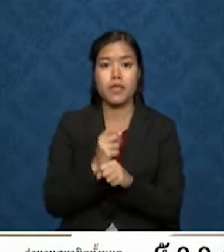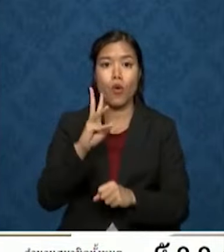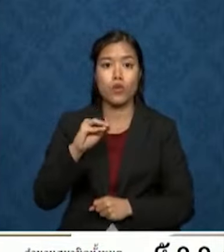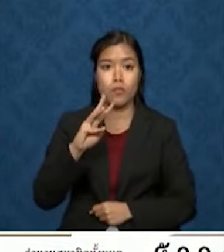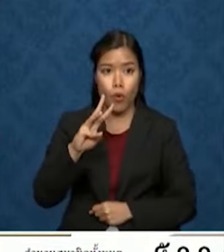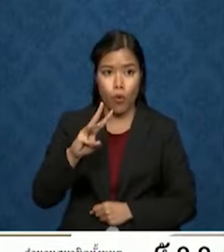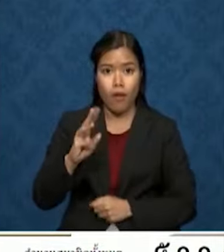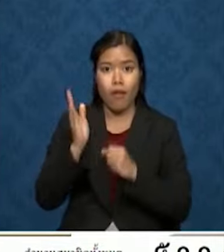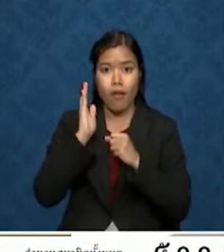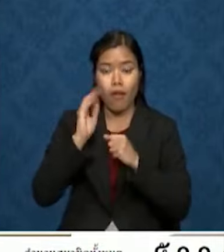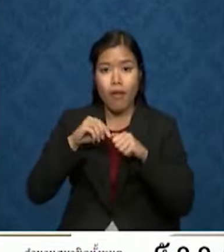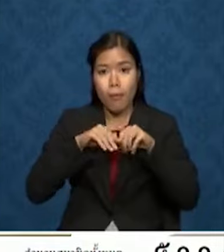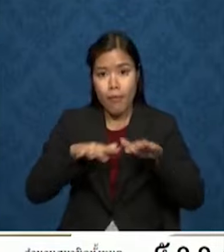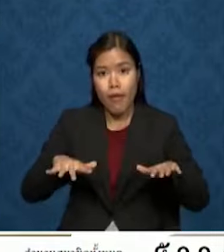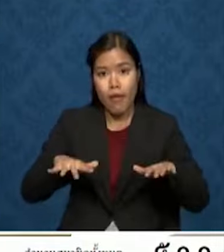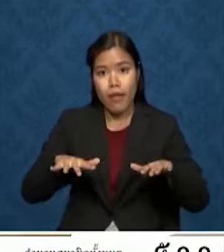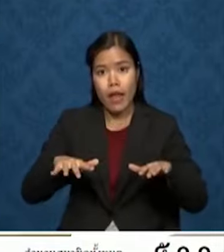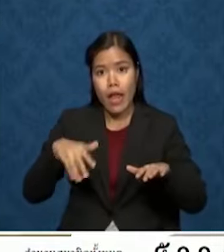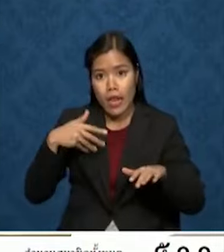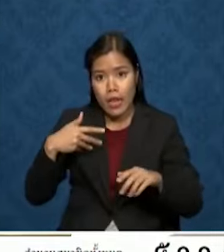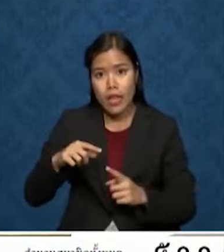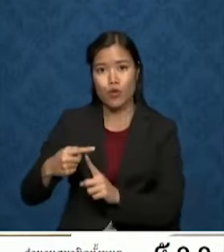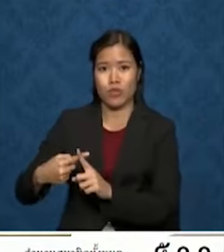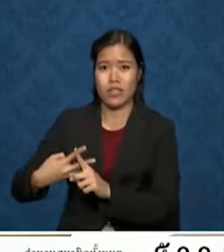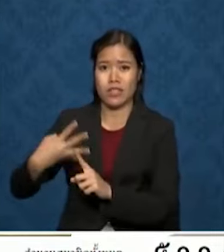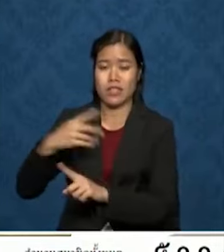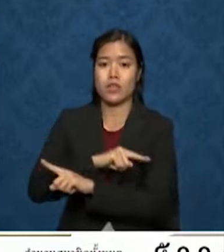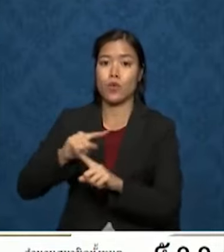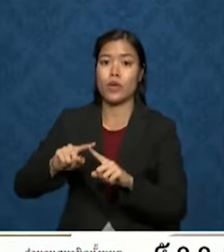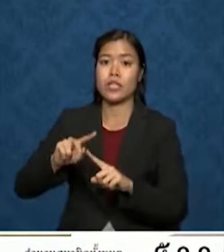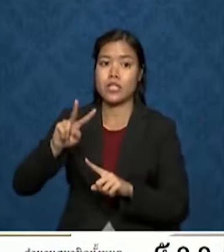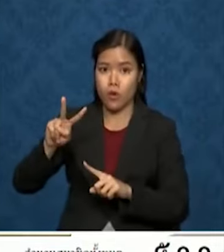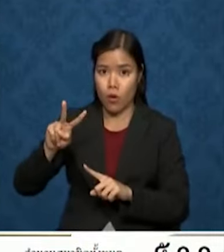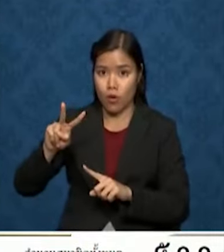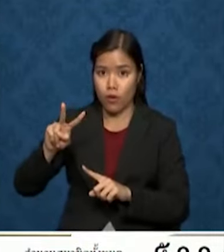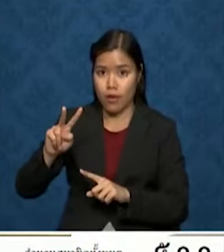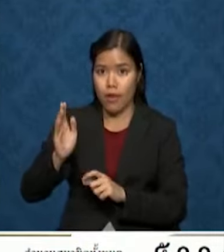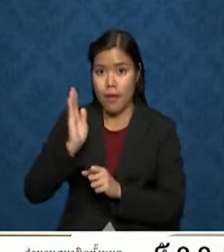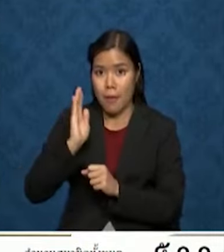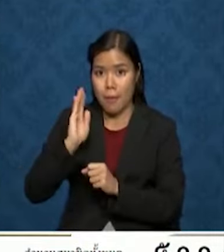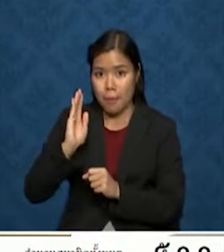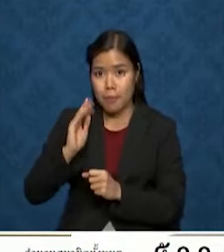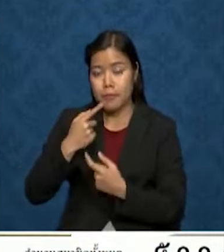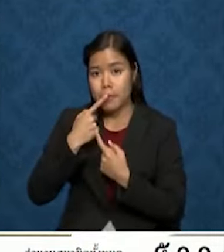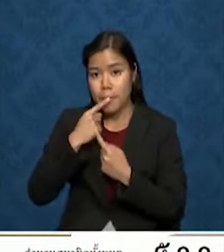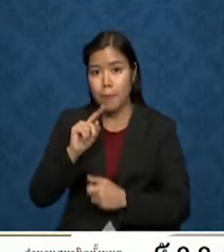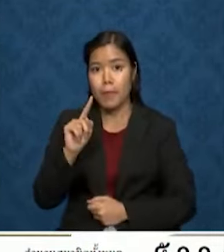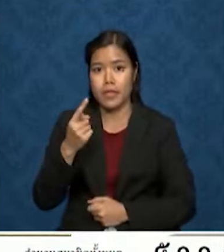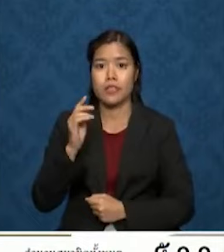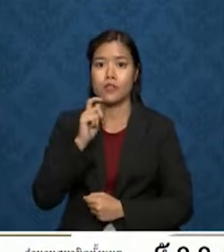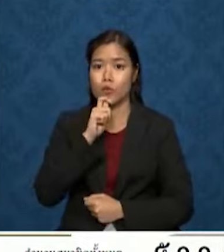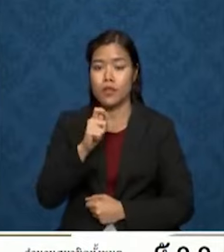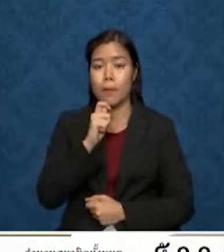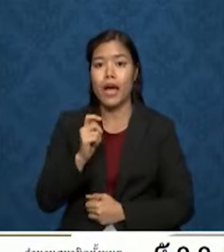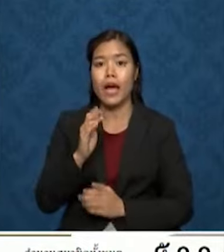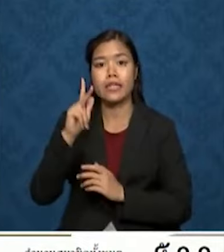และเน้นย้ำเมวที่ 2 เมษาที่ผ่านมาที่ทำเนื่องรัฐบาในการให้การสัมพาศตผู้